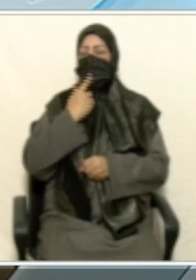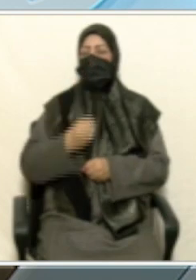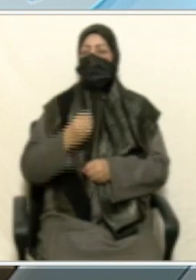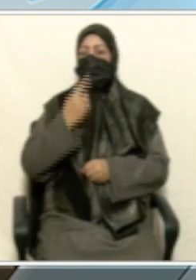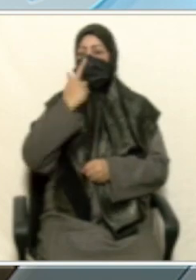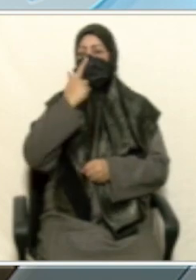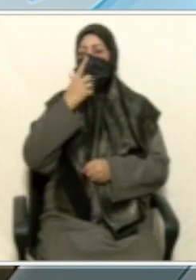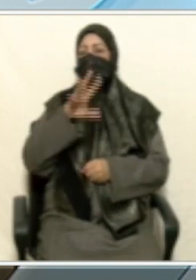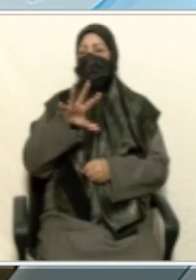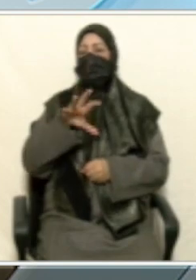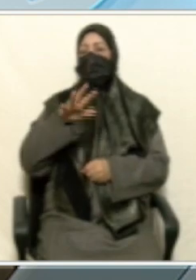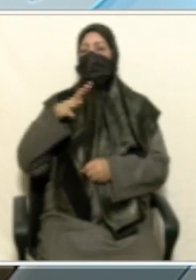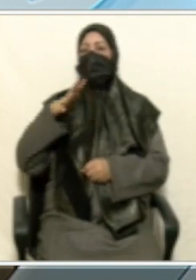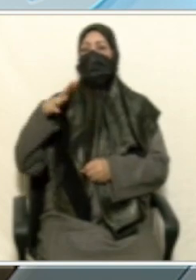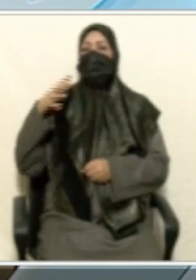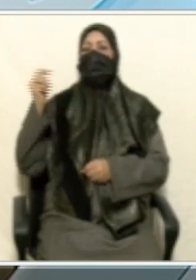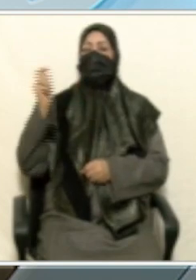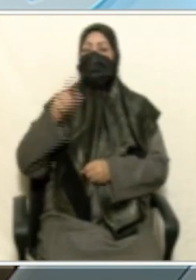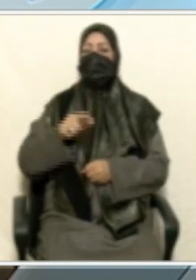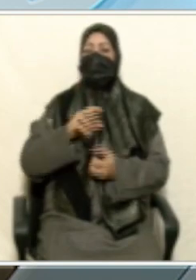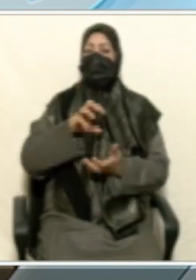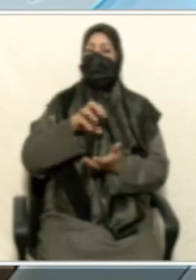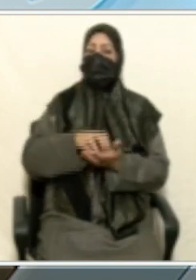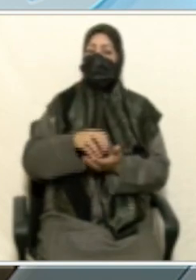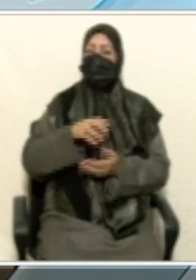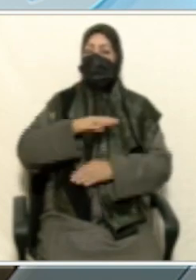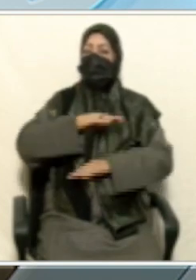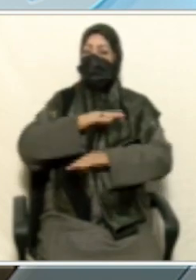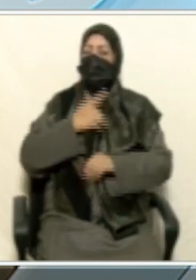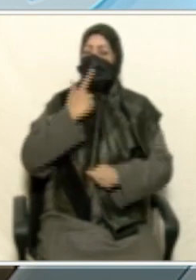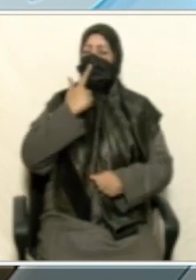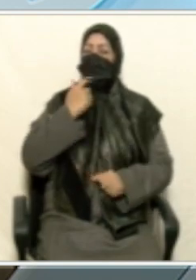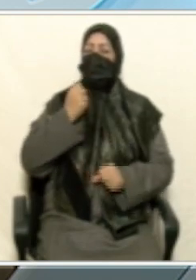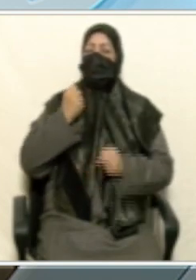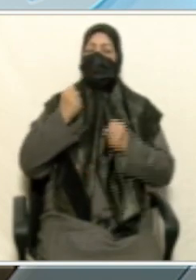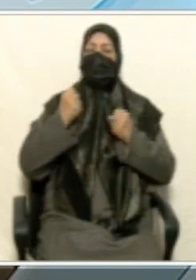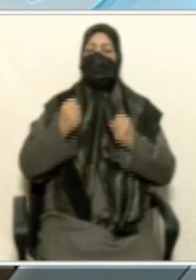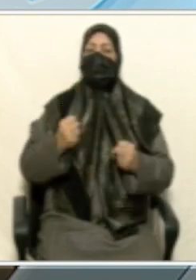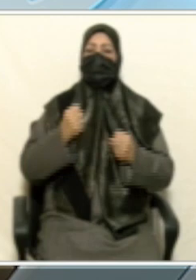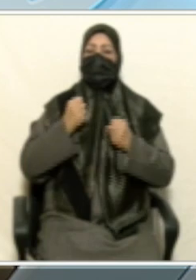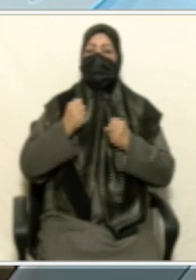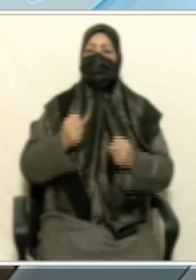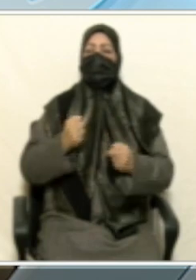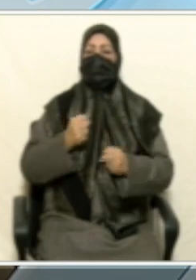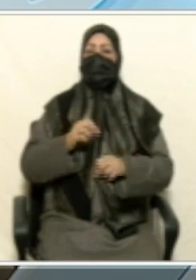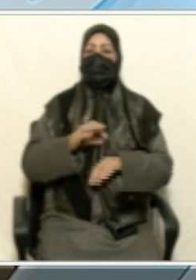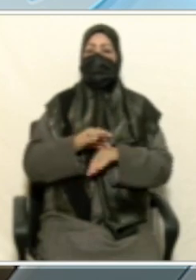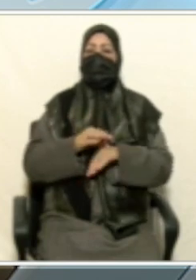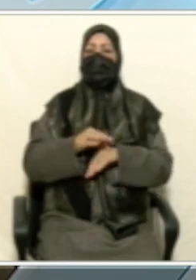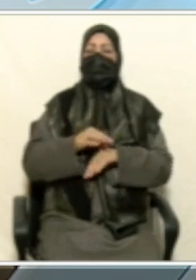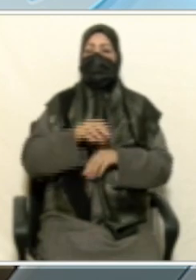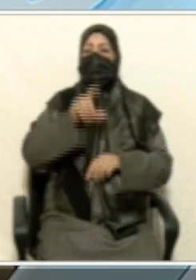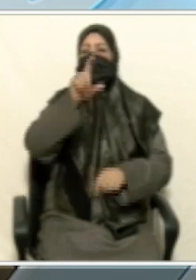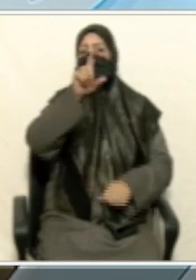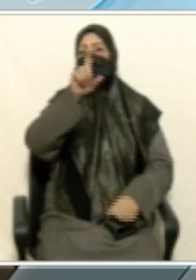حرمتك وعظمتك، ولكن دم المرء المسلم أعظم حرمة عند الله منك.